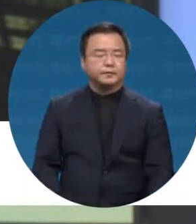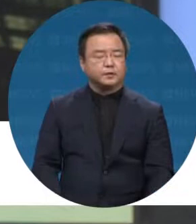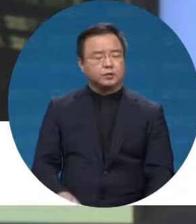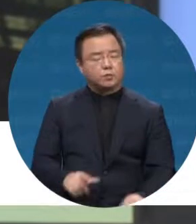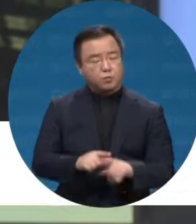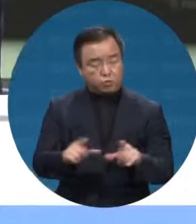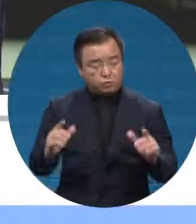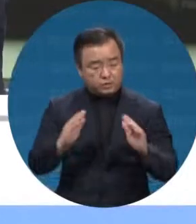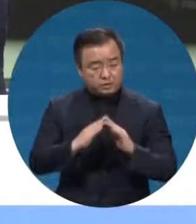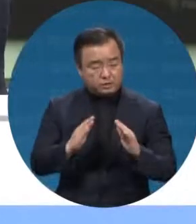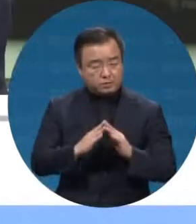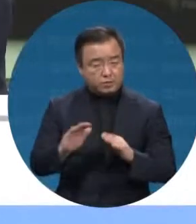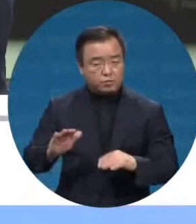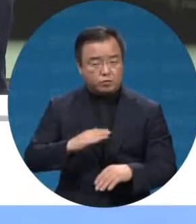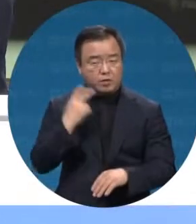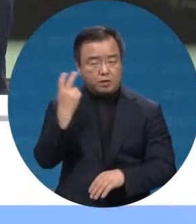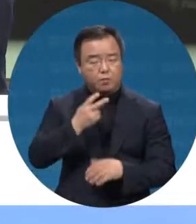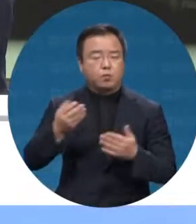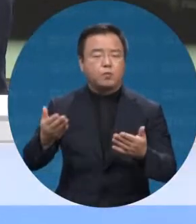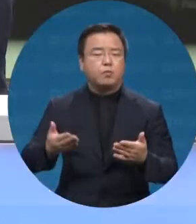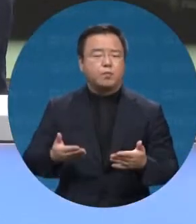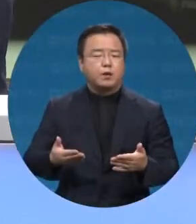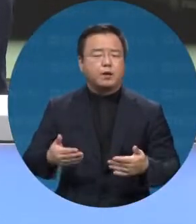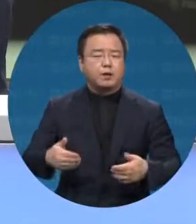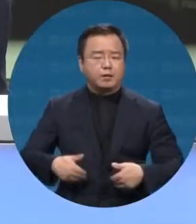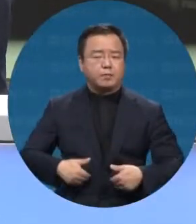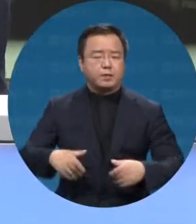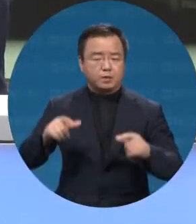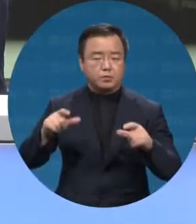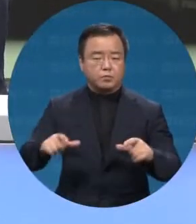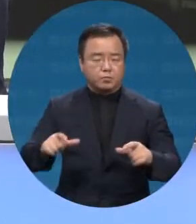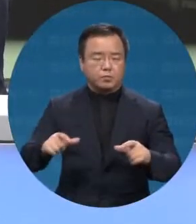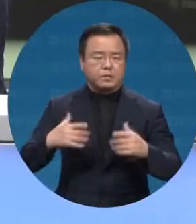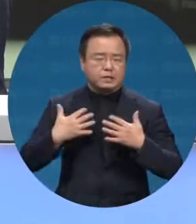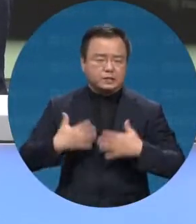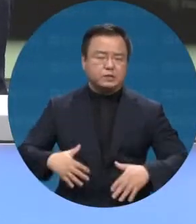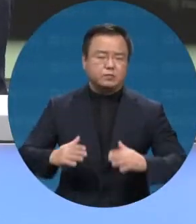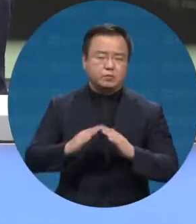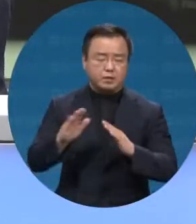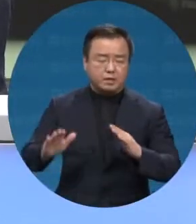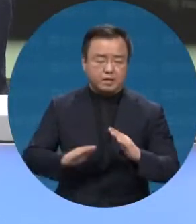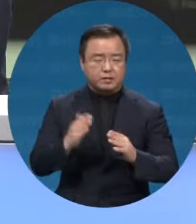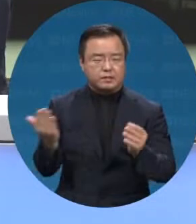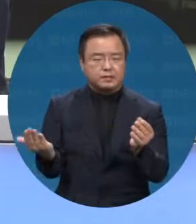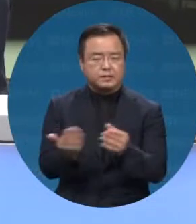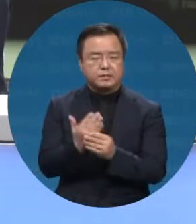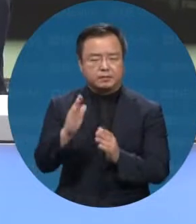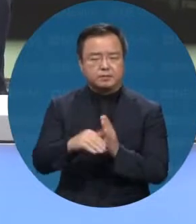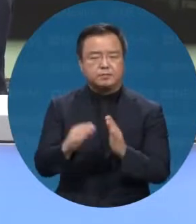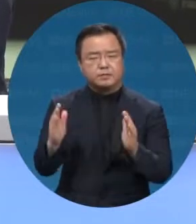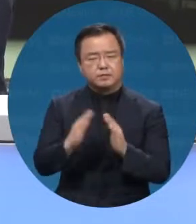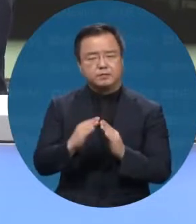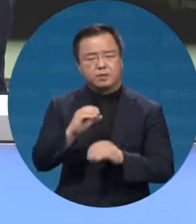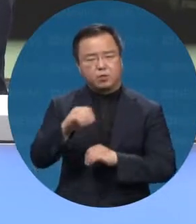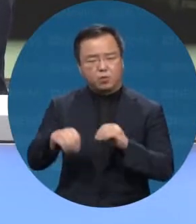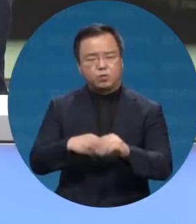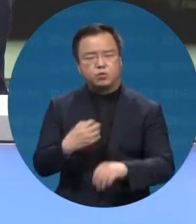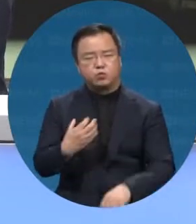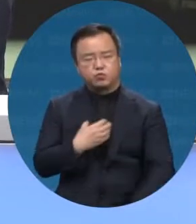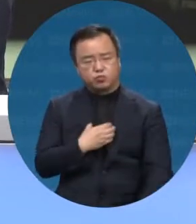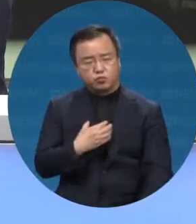보호를 받을 수 있는 공간이에요 취약계층은 재난 상황이 발생하면 그런데 집이 더 위험합니다